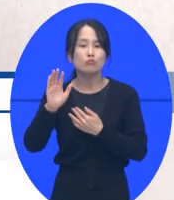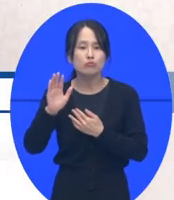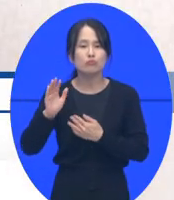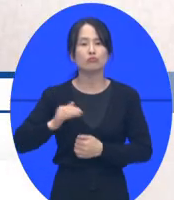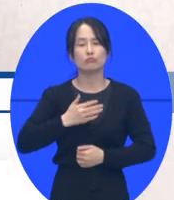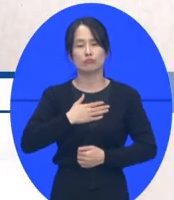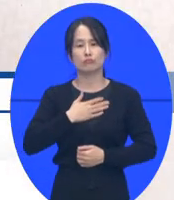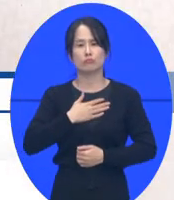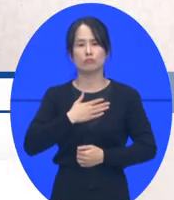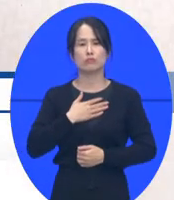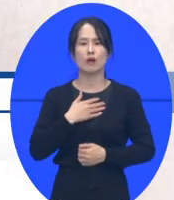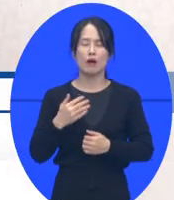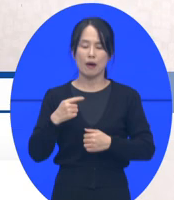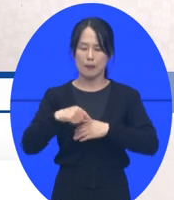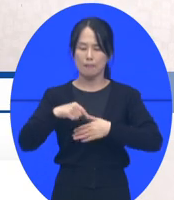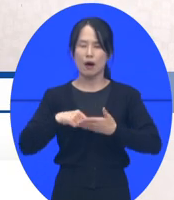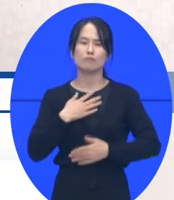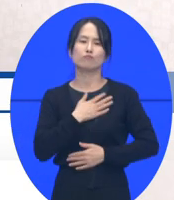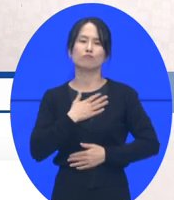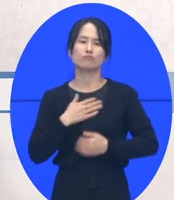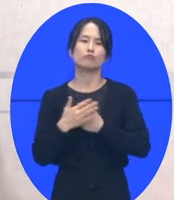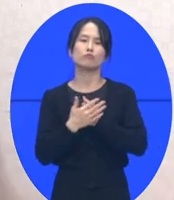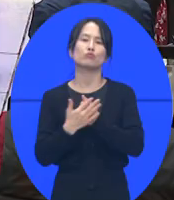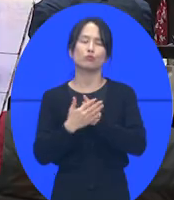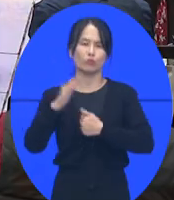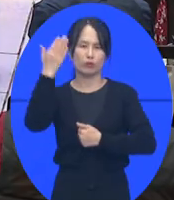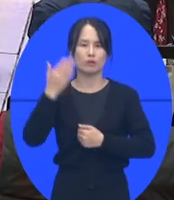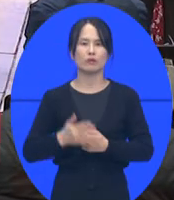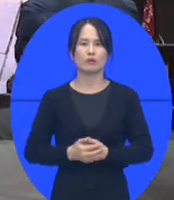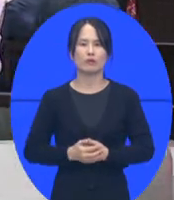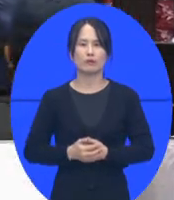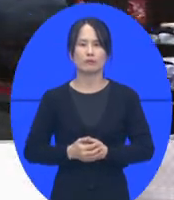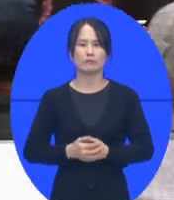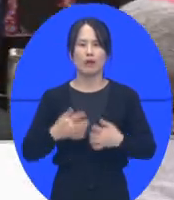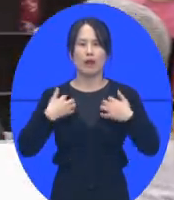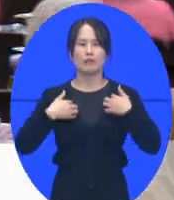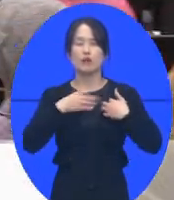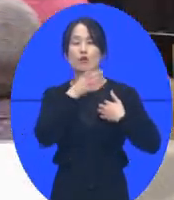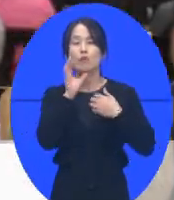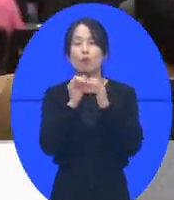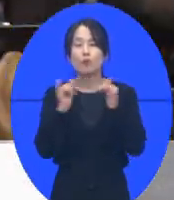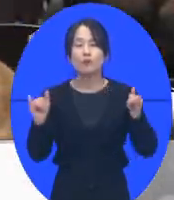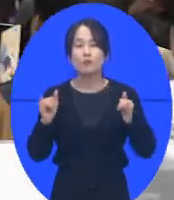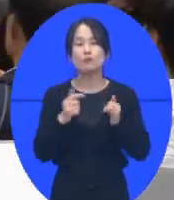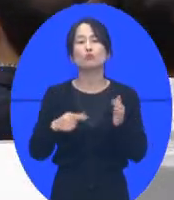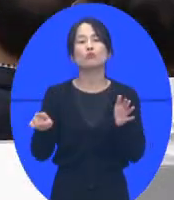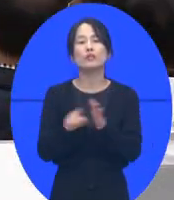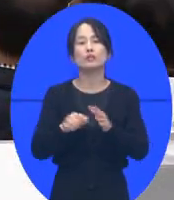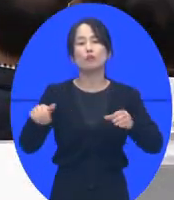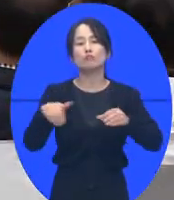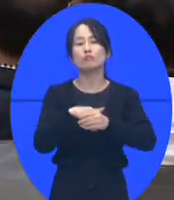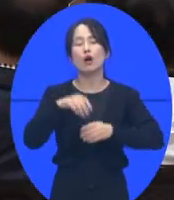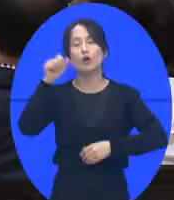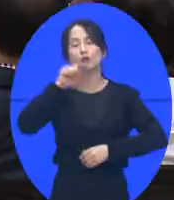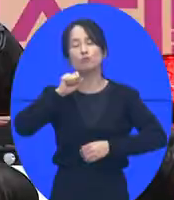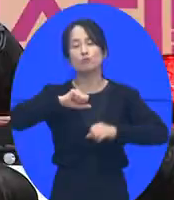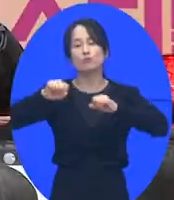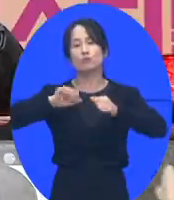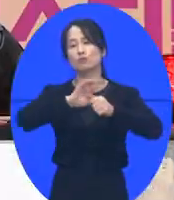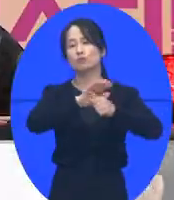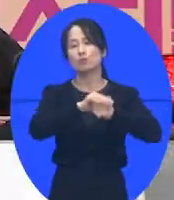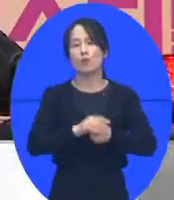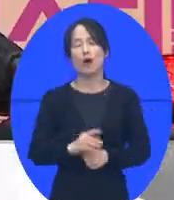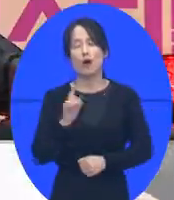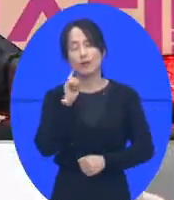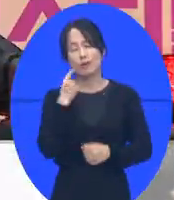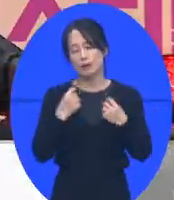또 우리는 또 애안이 되지, 아무래도. 즐거운 노후를 위한 문화 여가 활동도 지원합니다.